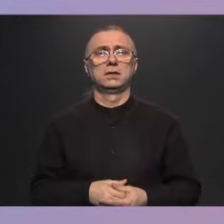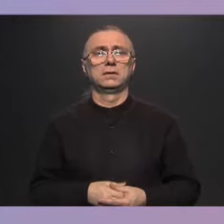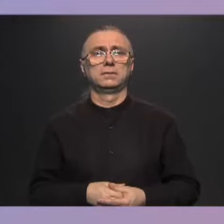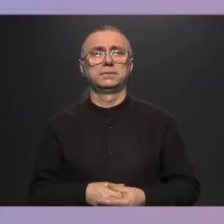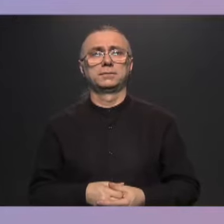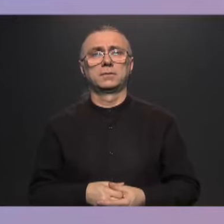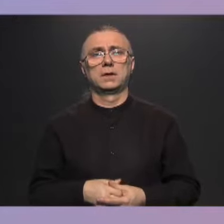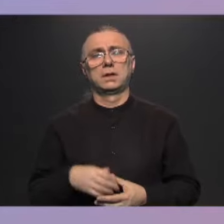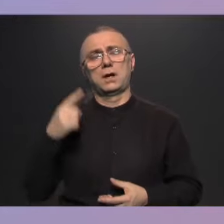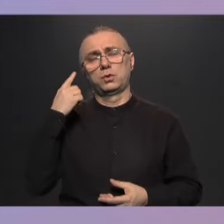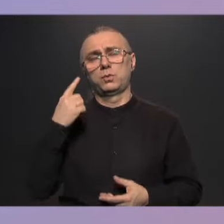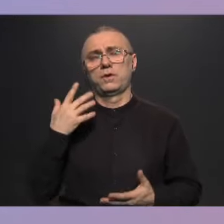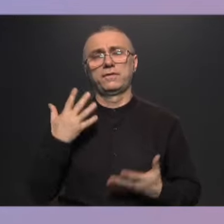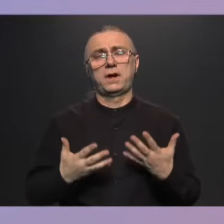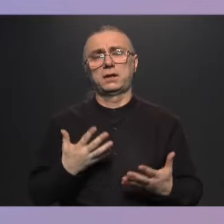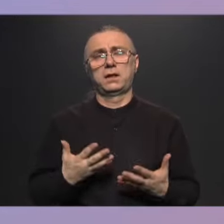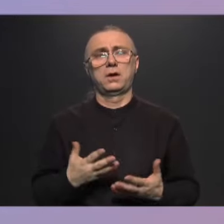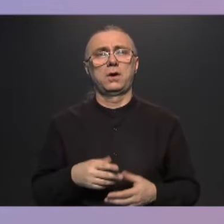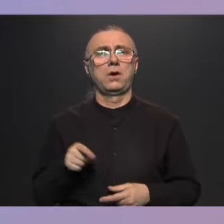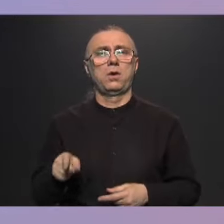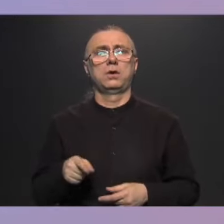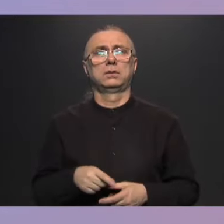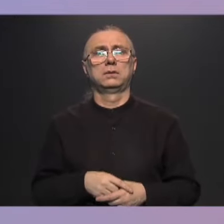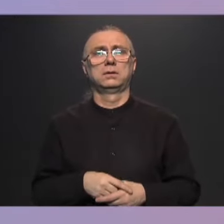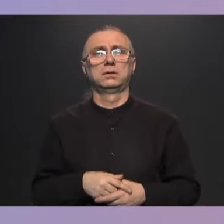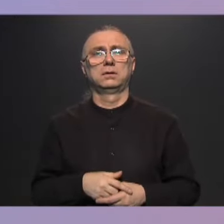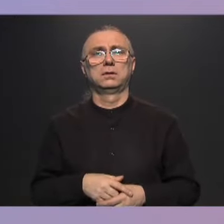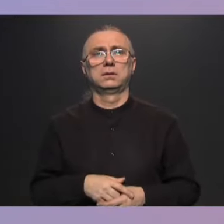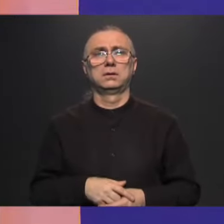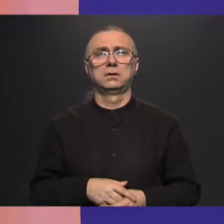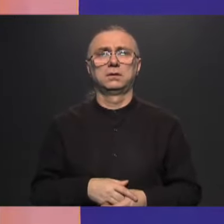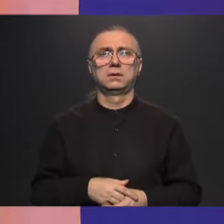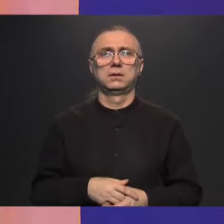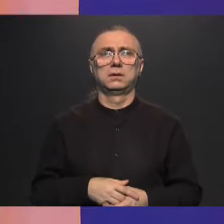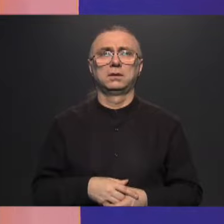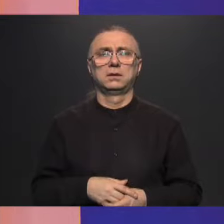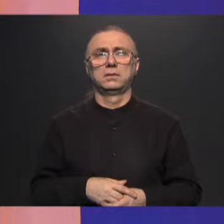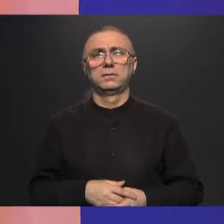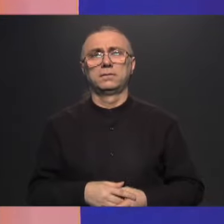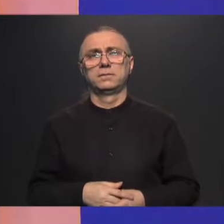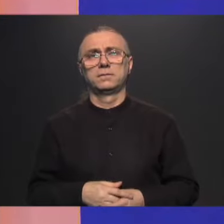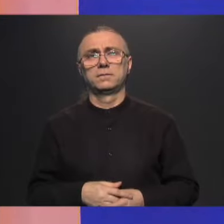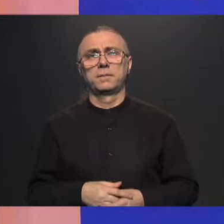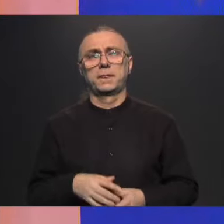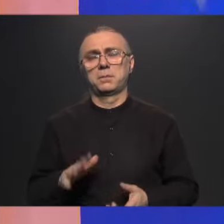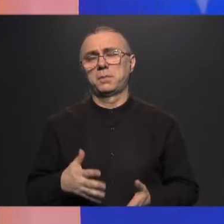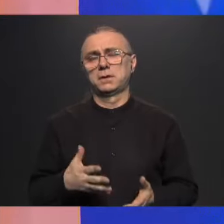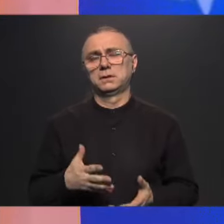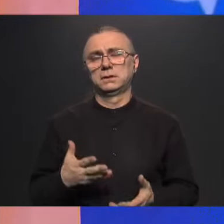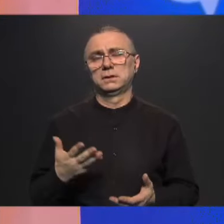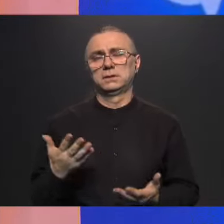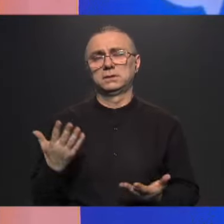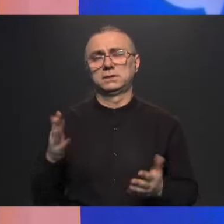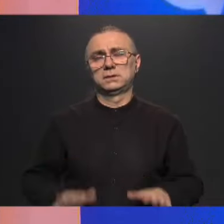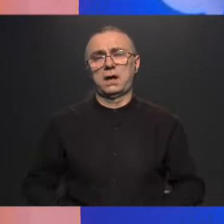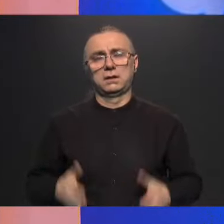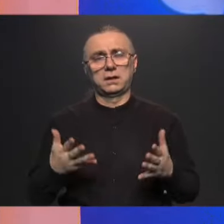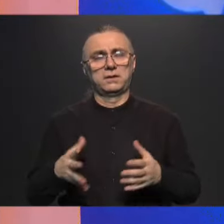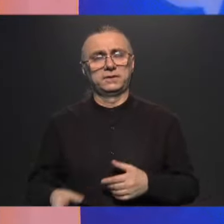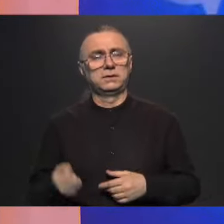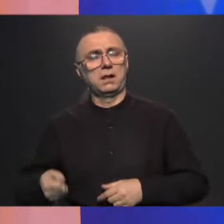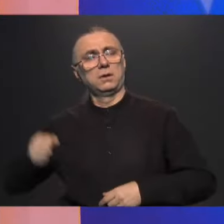он схватил какого-нибудь пса каникорса, который весит 65 килограммов, допустим, да, за ноги и ударил об угол, например, да, мне что-то